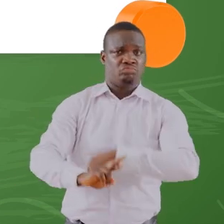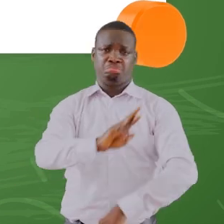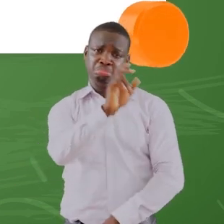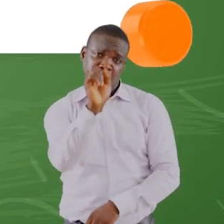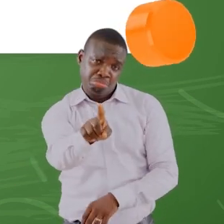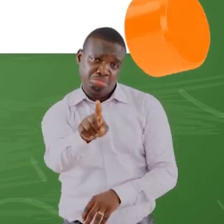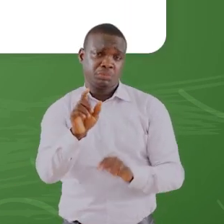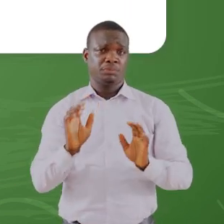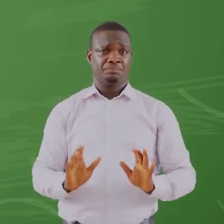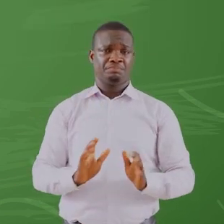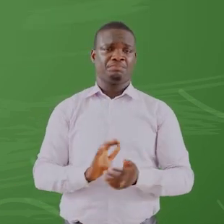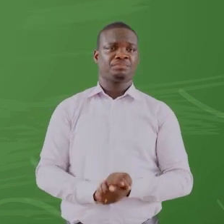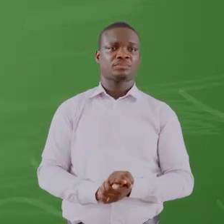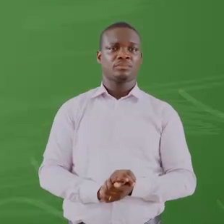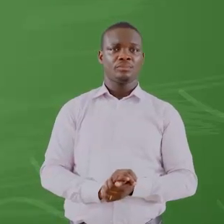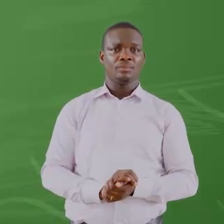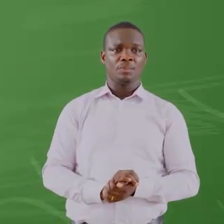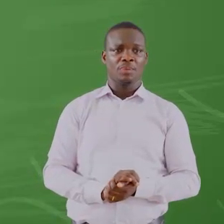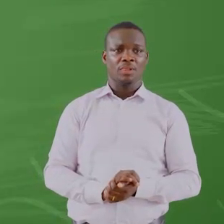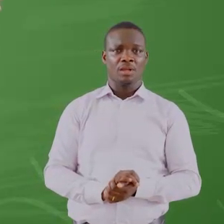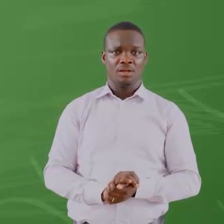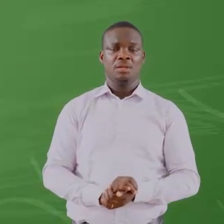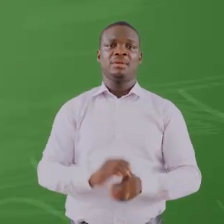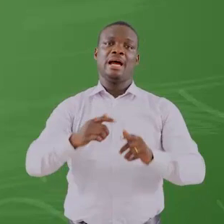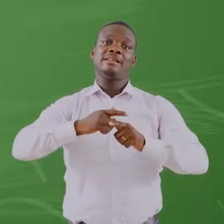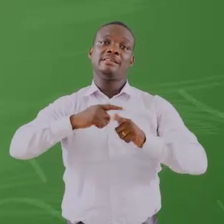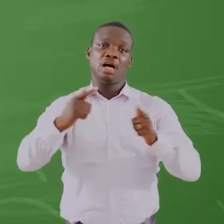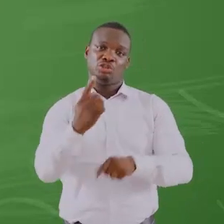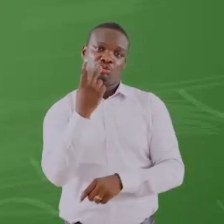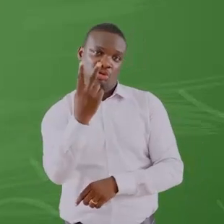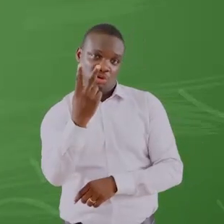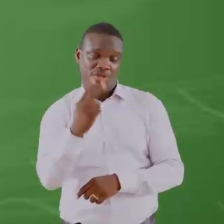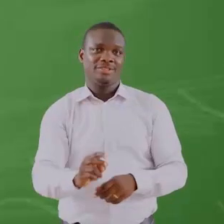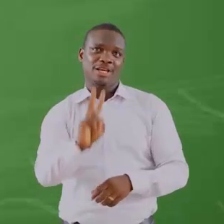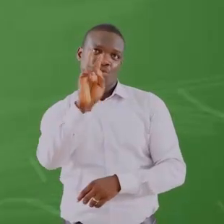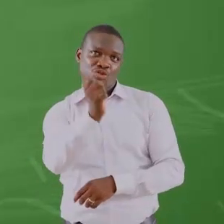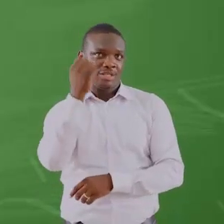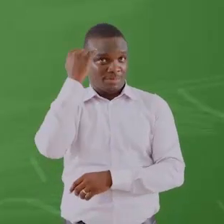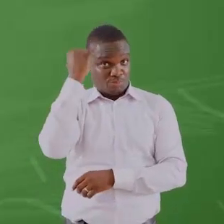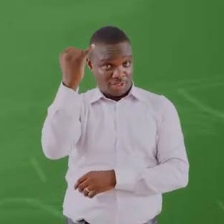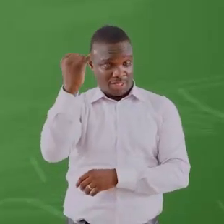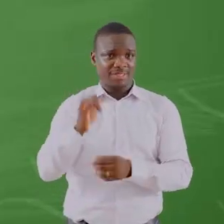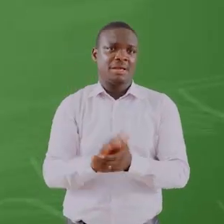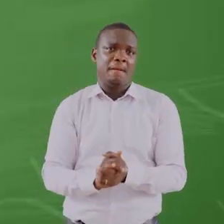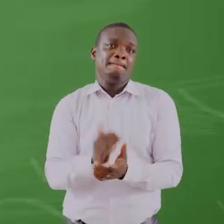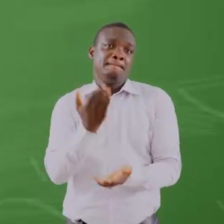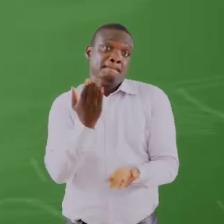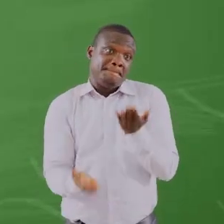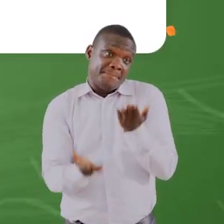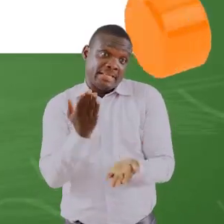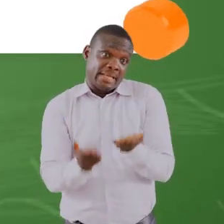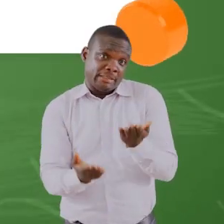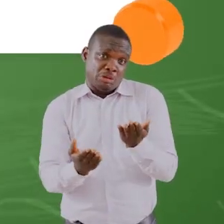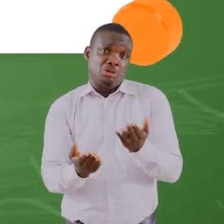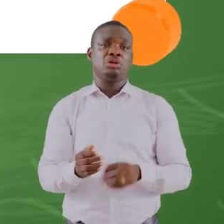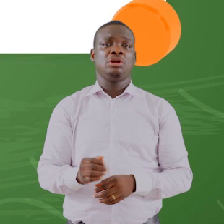la Côte d'Ivoire. En grand 2, la deuxième hypothèse sera peut-être que